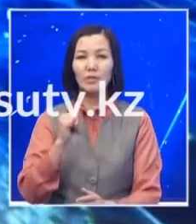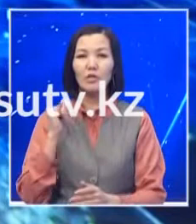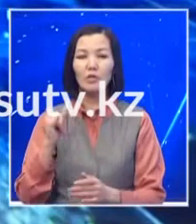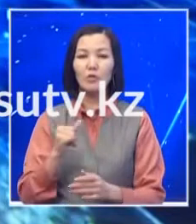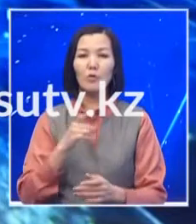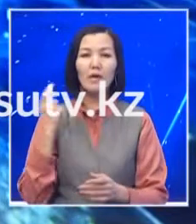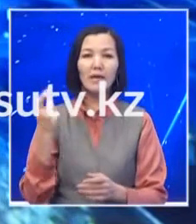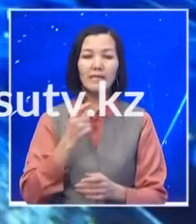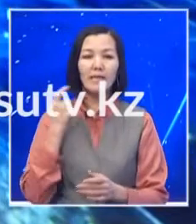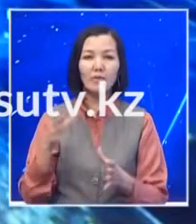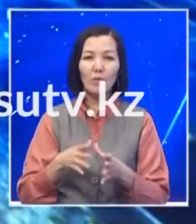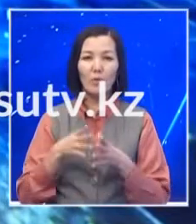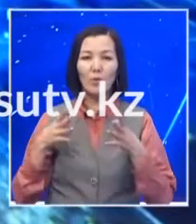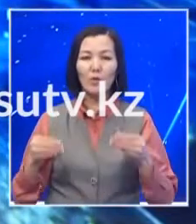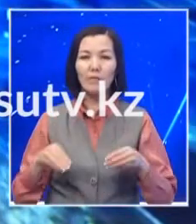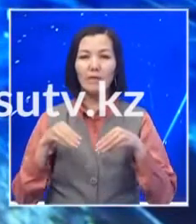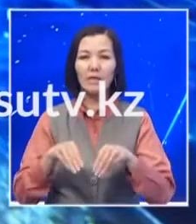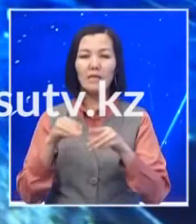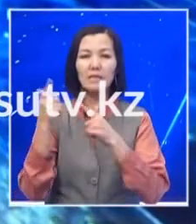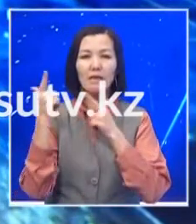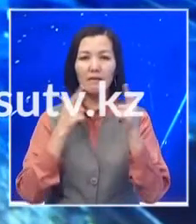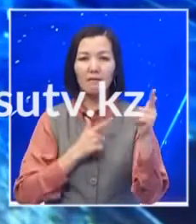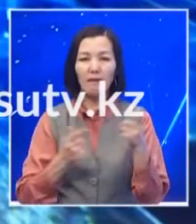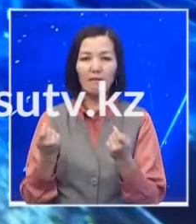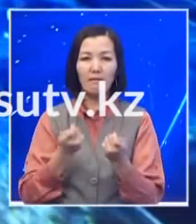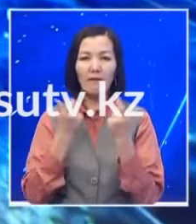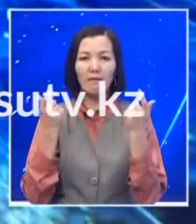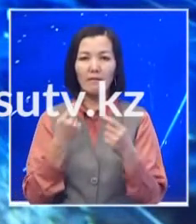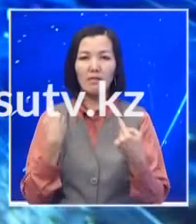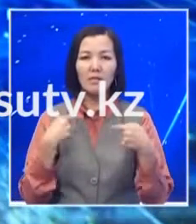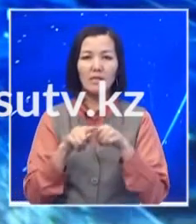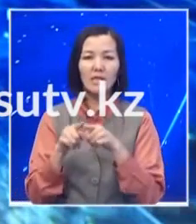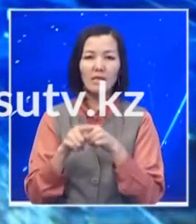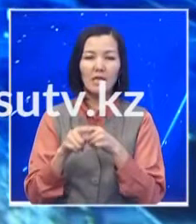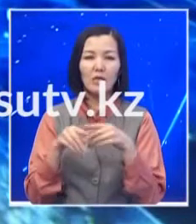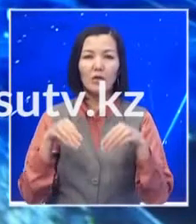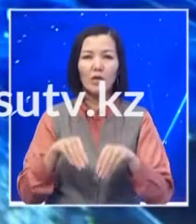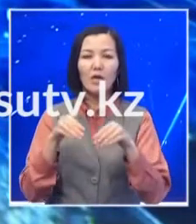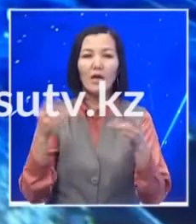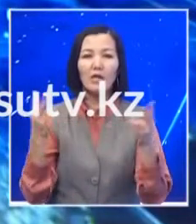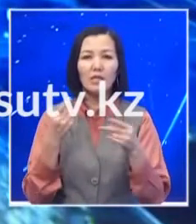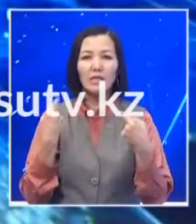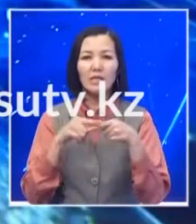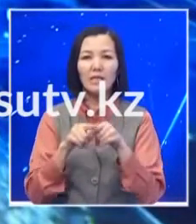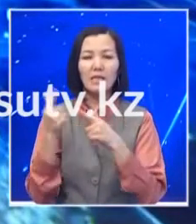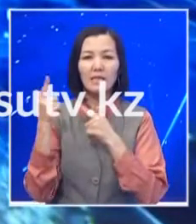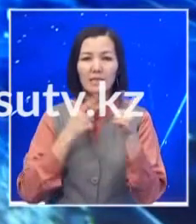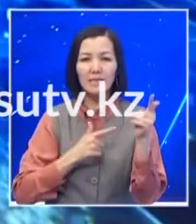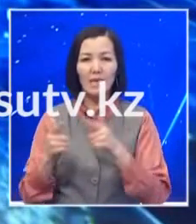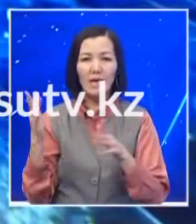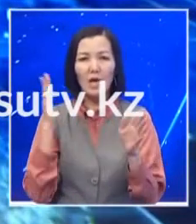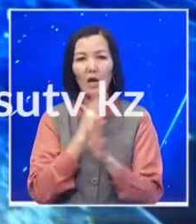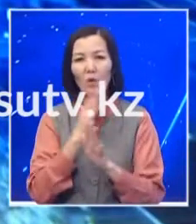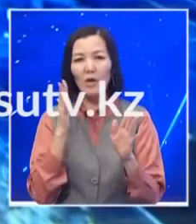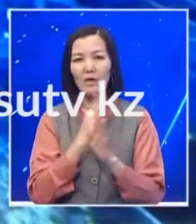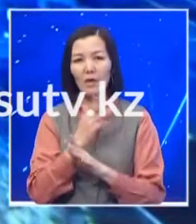Жетсулық шаруалар көктемгі егіске тас түйін дайын. Олары дәнді, астық және техникалық дақылдар тұқымын алып келіп, қажетті техникаларды сақадай